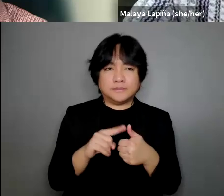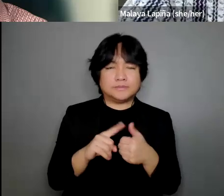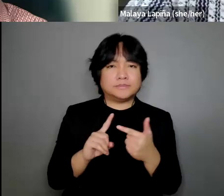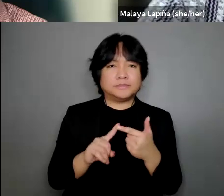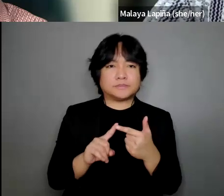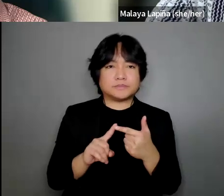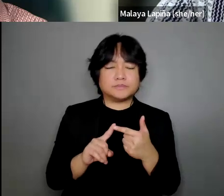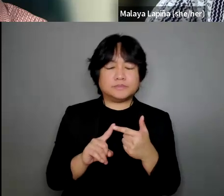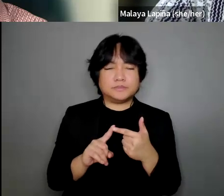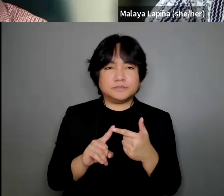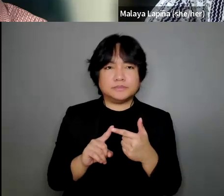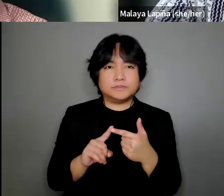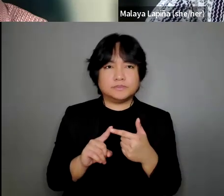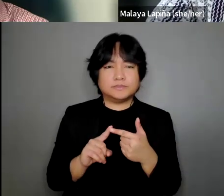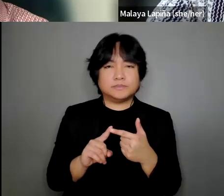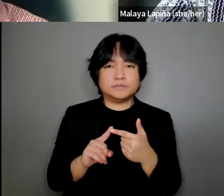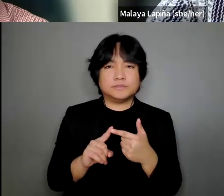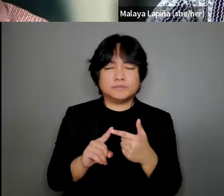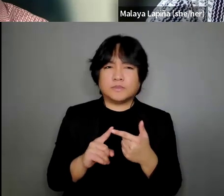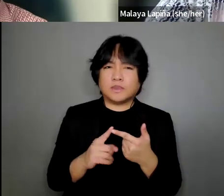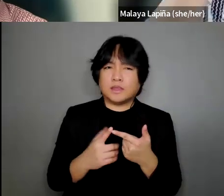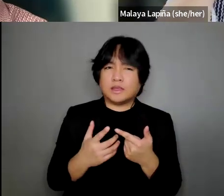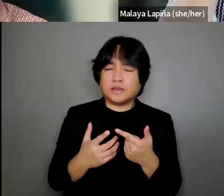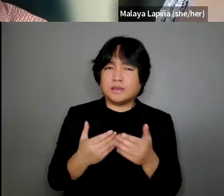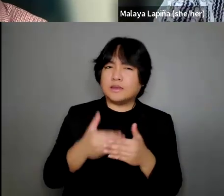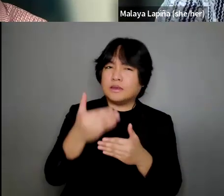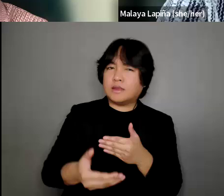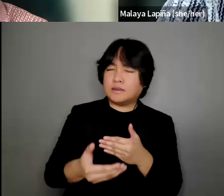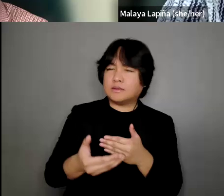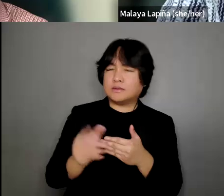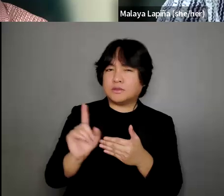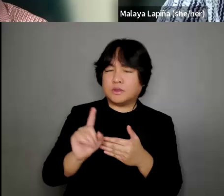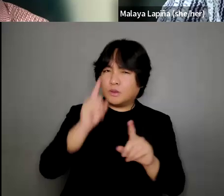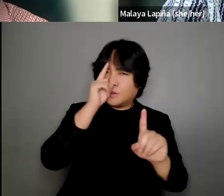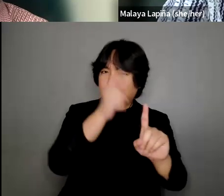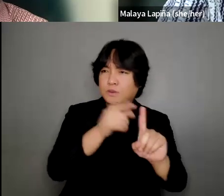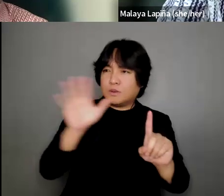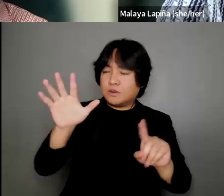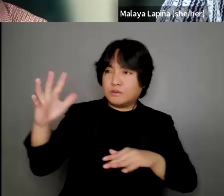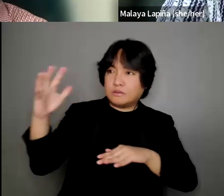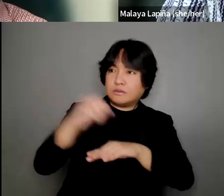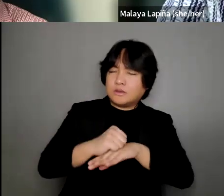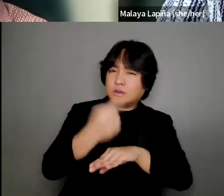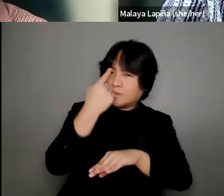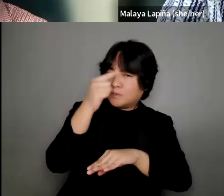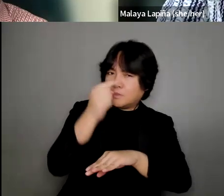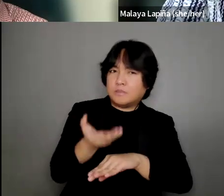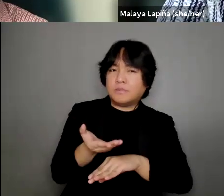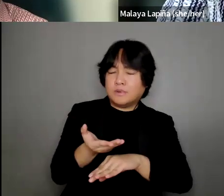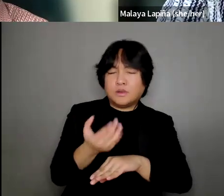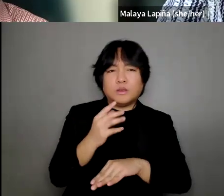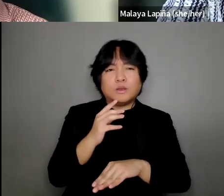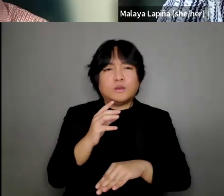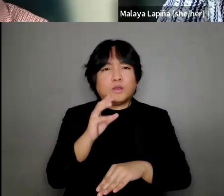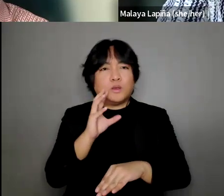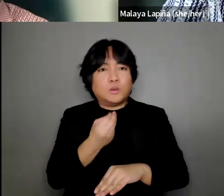next ay ano yung goal no ng pag-decolonize? Na sino ba yung gusto nating